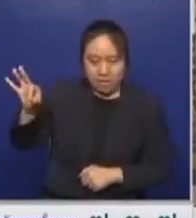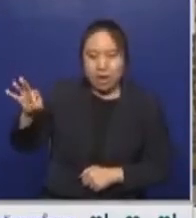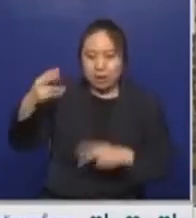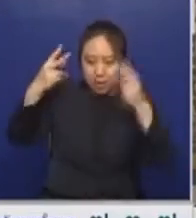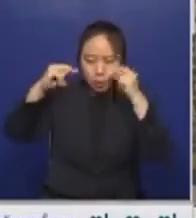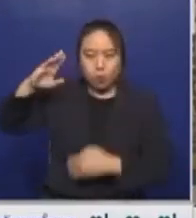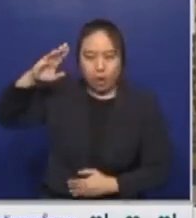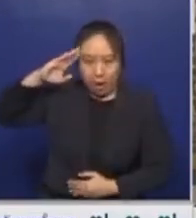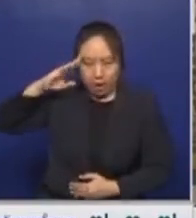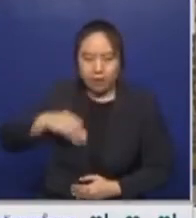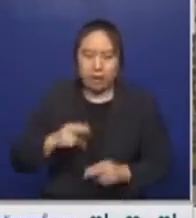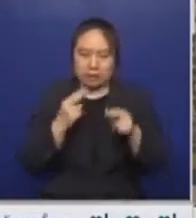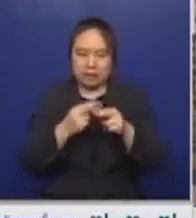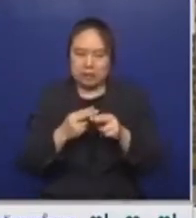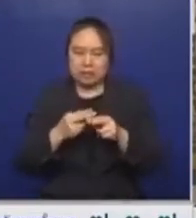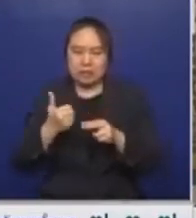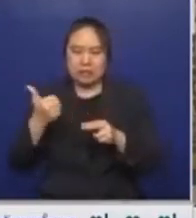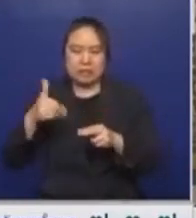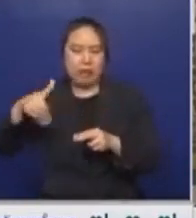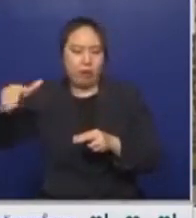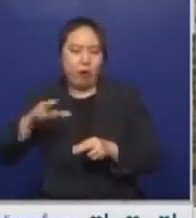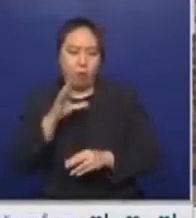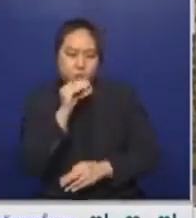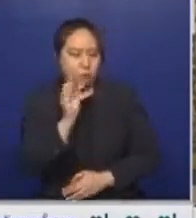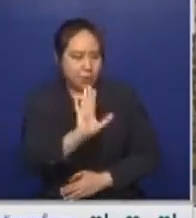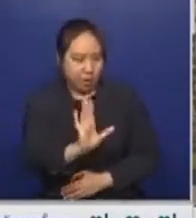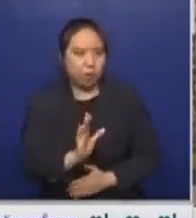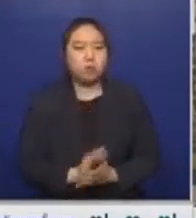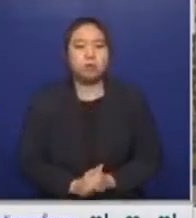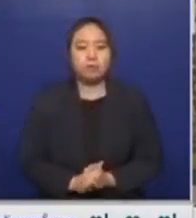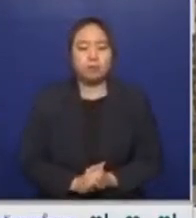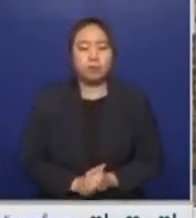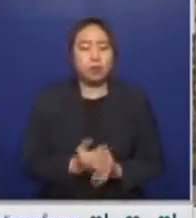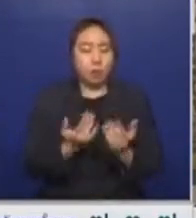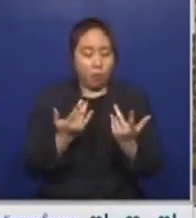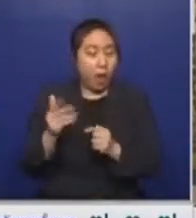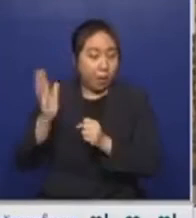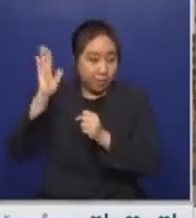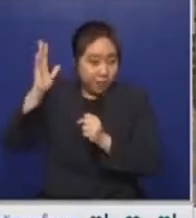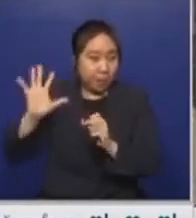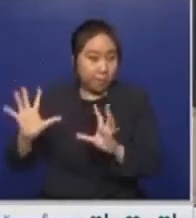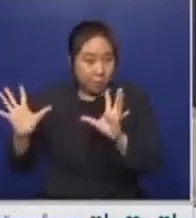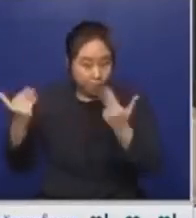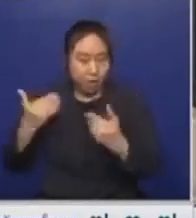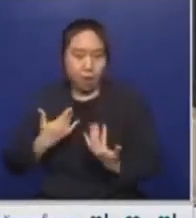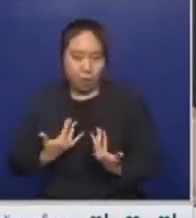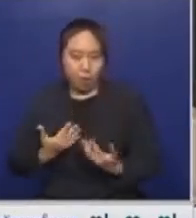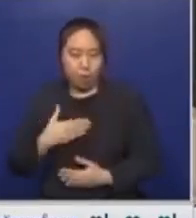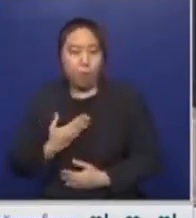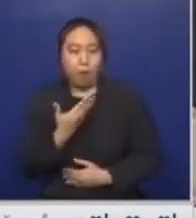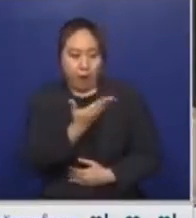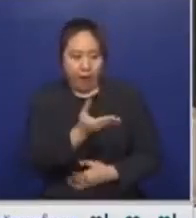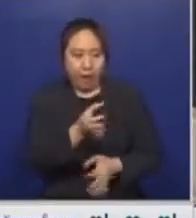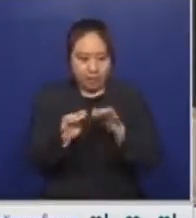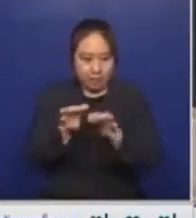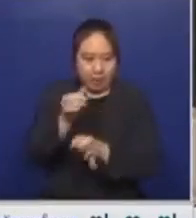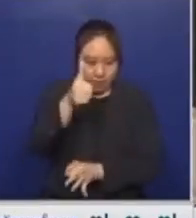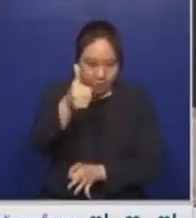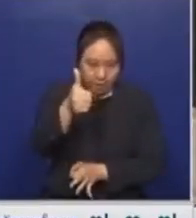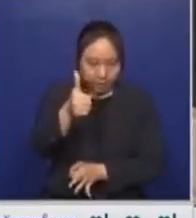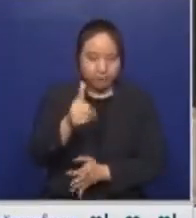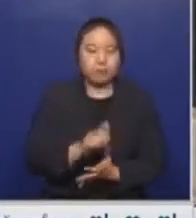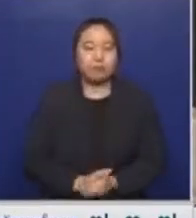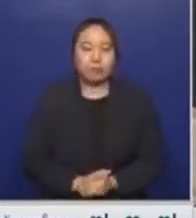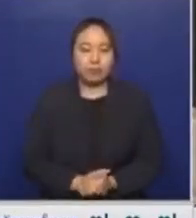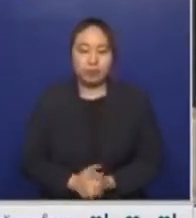อกครับอย่าไปเอ่ยชื่อคนนอกเอาไว้ประเดี๋ยวขออภิปรายจบแล้วเดี๋ยวผมอนุญาตให้ชี้แจงได้ครับให้ตอบ